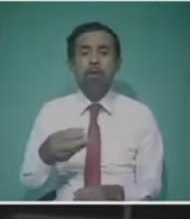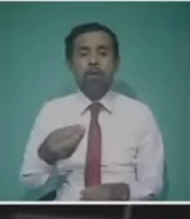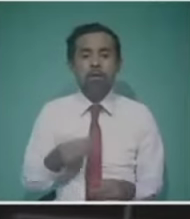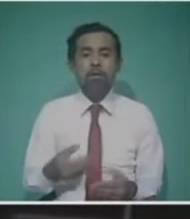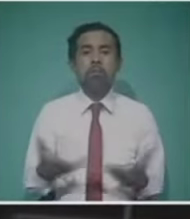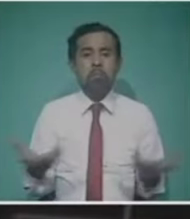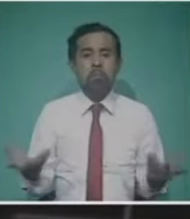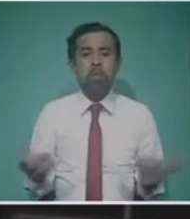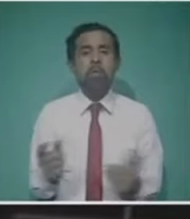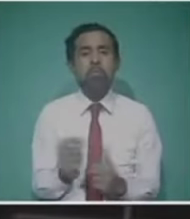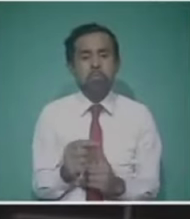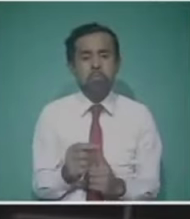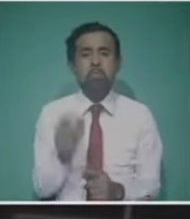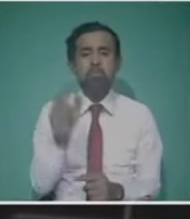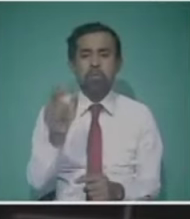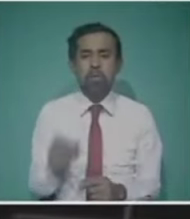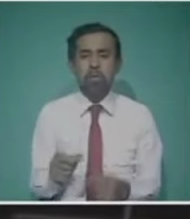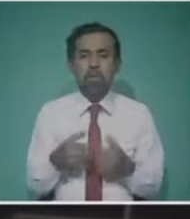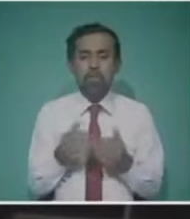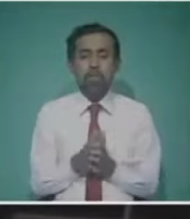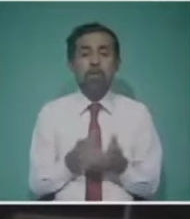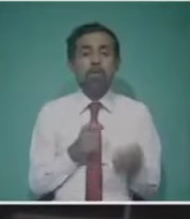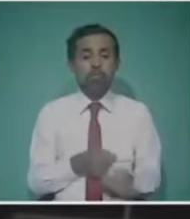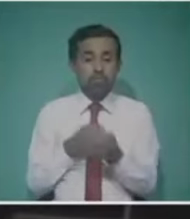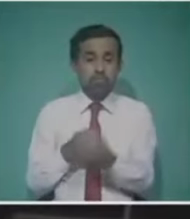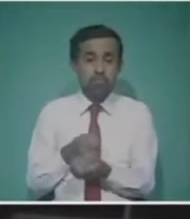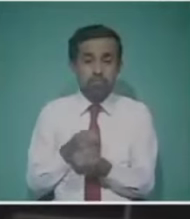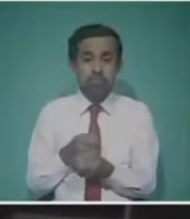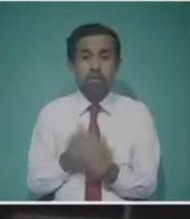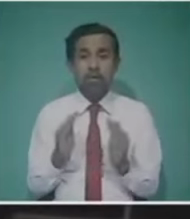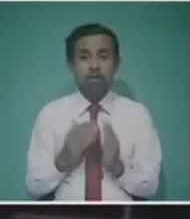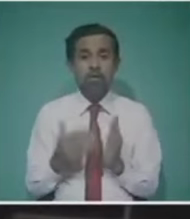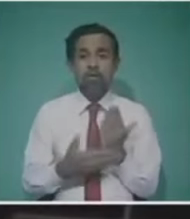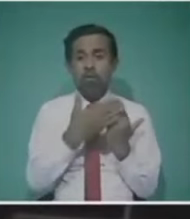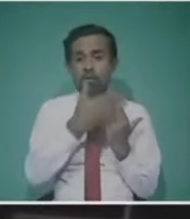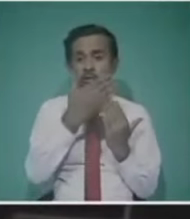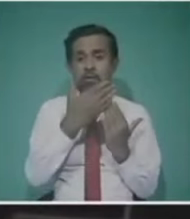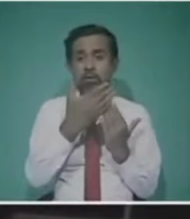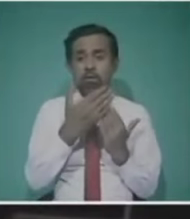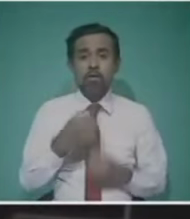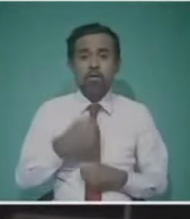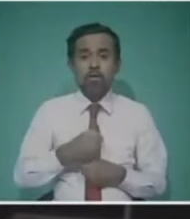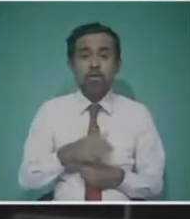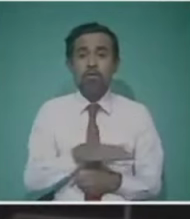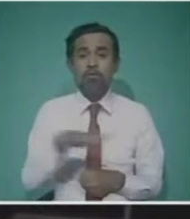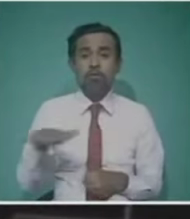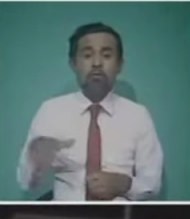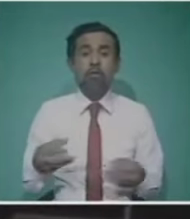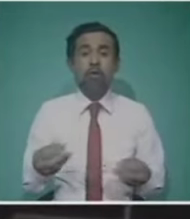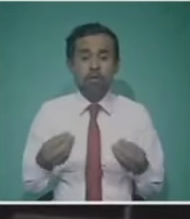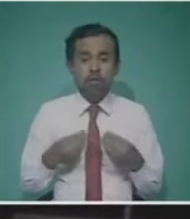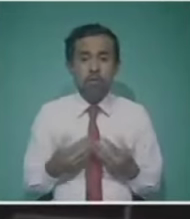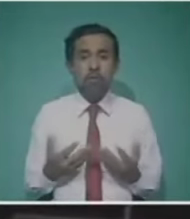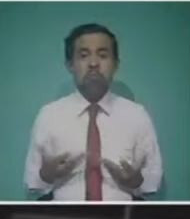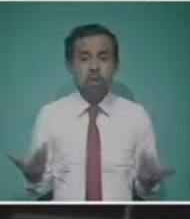தாங்கள் பயிர் செய்து ஒரு வீடு கட்டி வாழ்வதற்கு அரசாங்கத்திடமிருந்து உடனடியாக காணிகளை பெற்றுக்கொள்ள முடியாமல் இருக்கிறது.